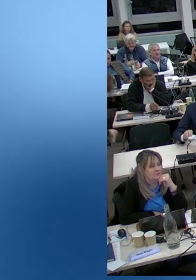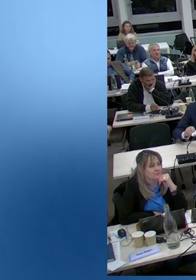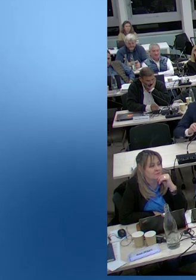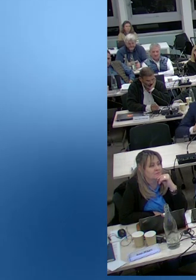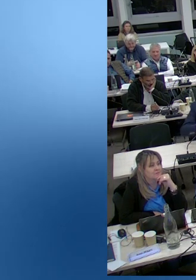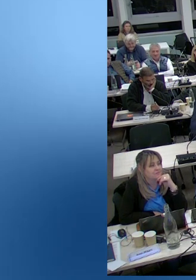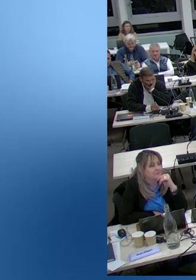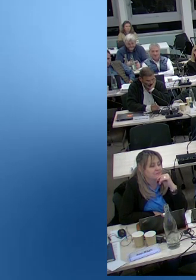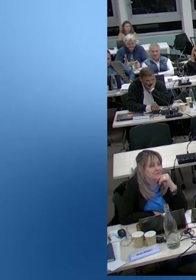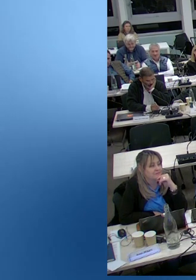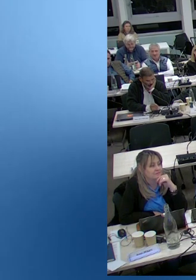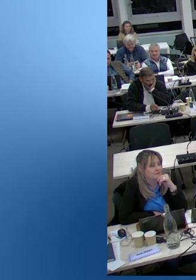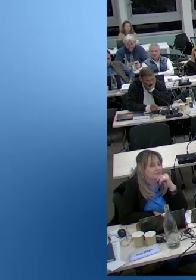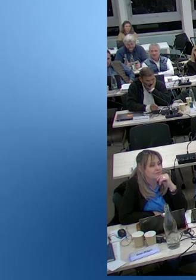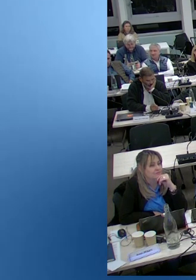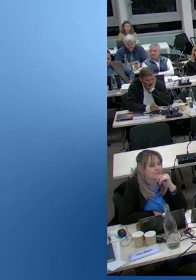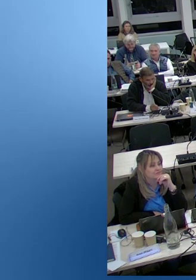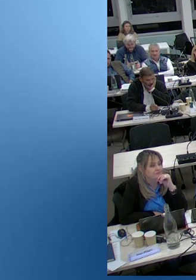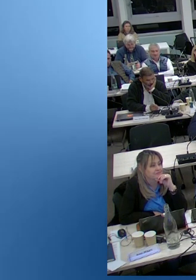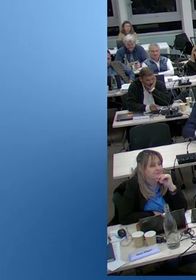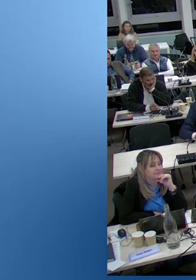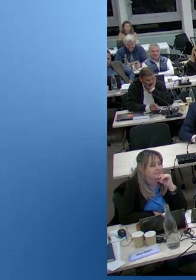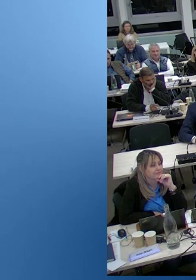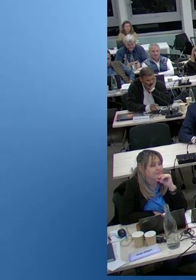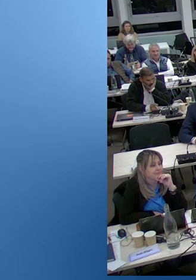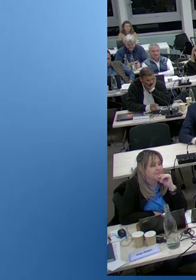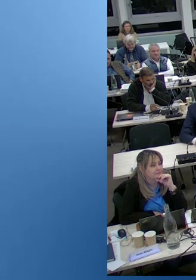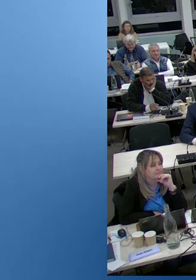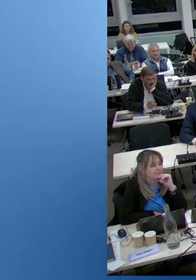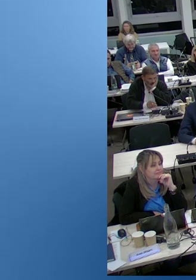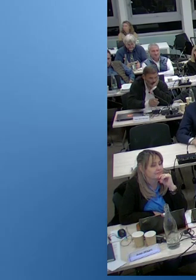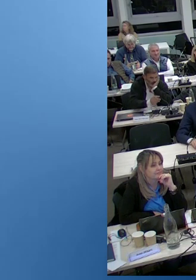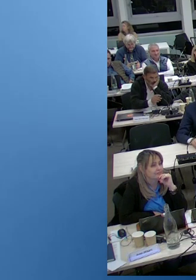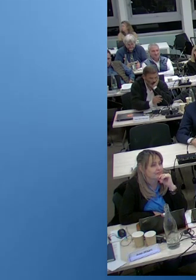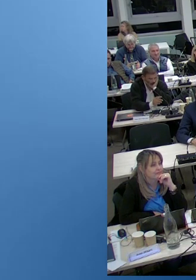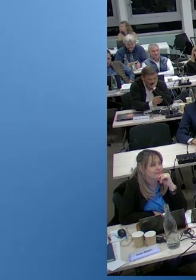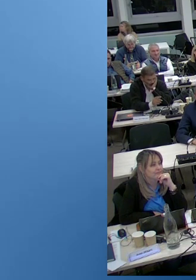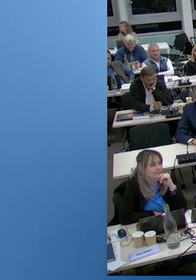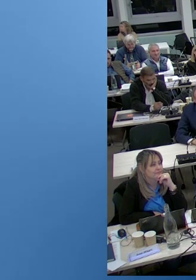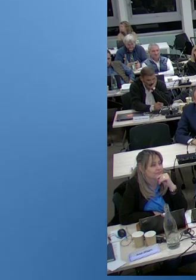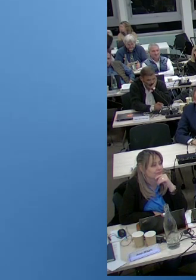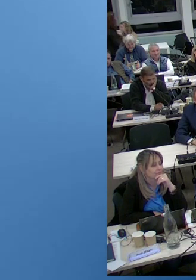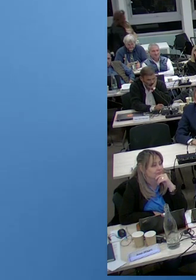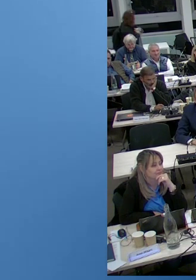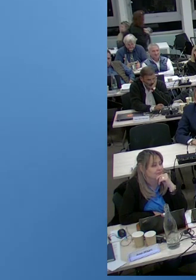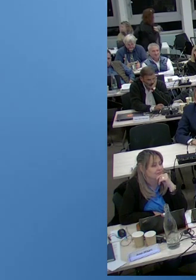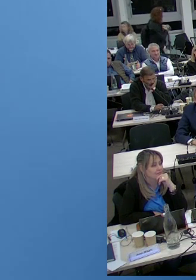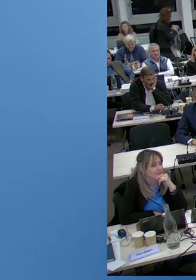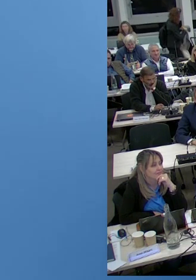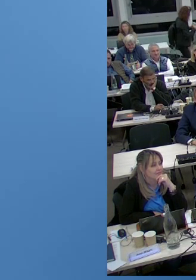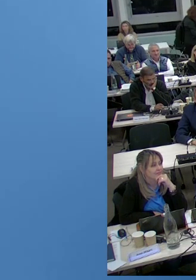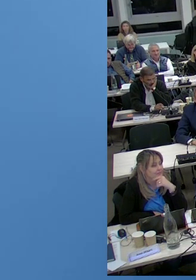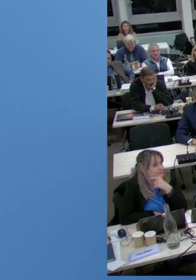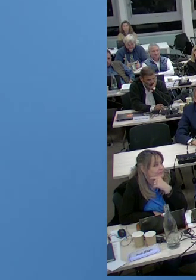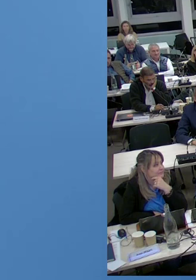demi-journée de plus c'est compliqué aussi donc voilà on en est là à ce stade et si nous prenons une décision de toute façon nous la prendrons